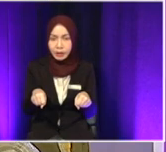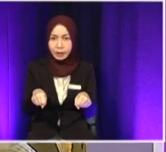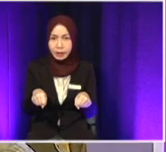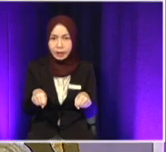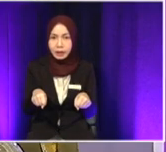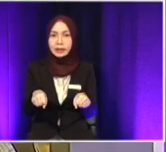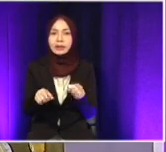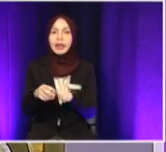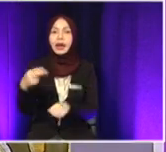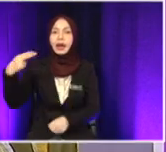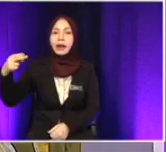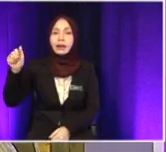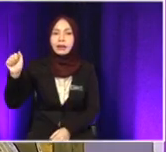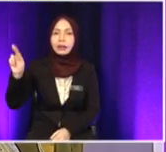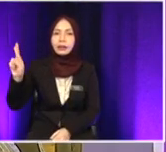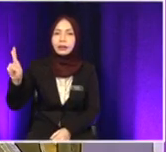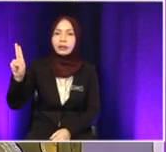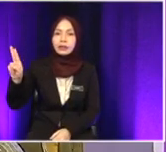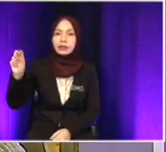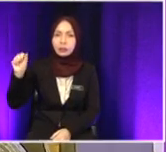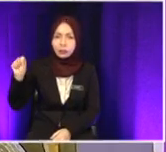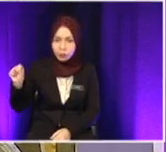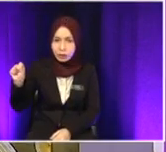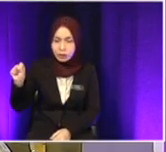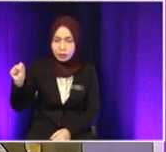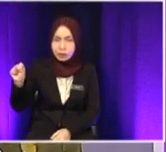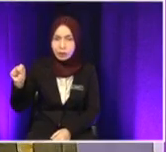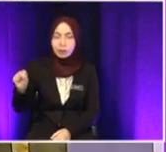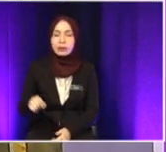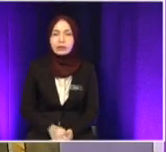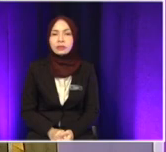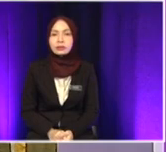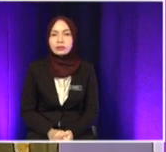harus anak-anak murid sekaliannya selagi tidak